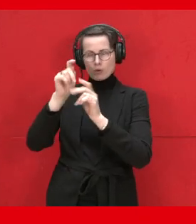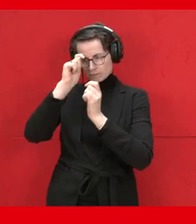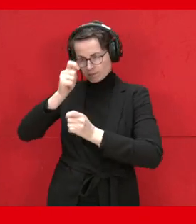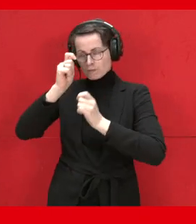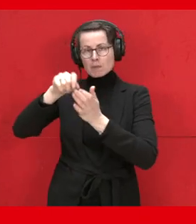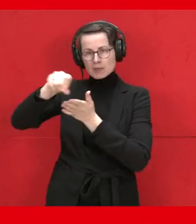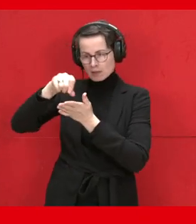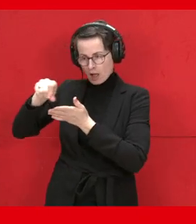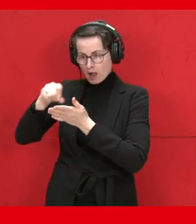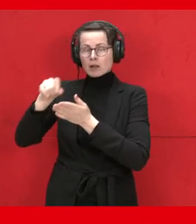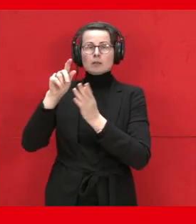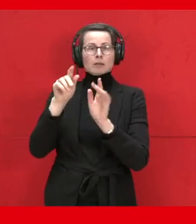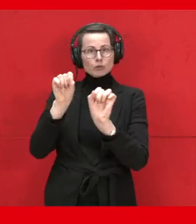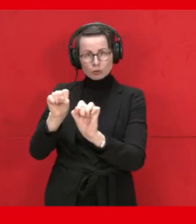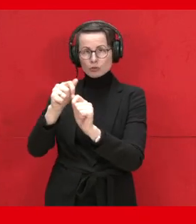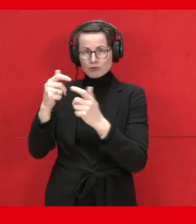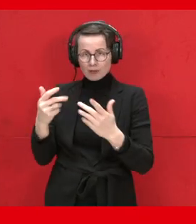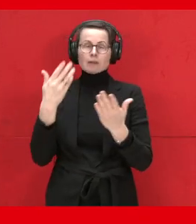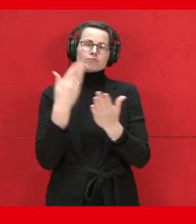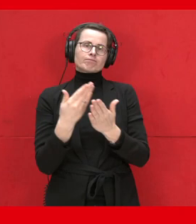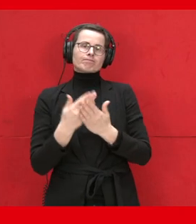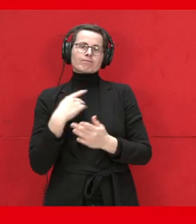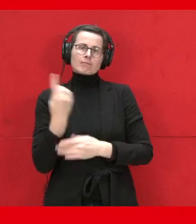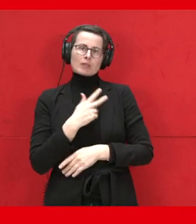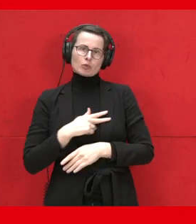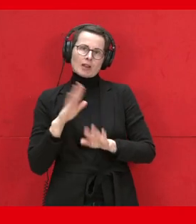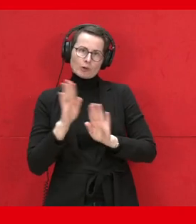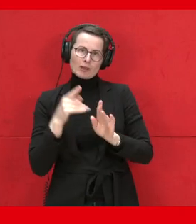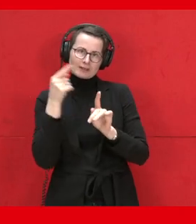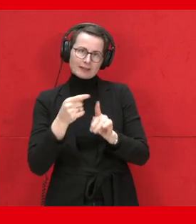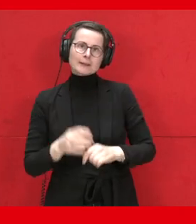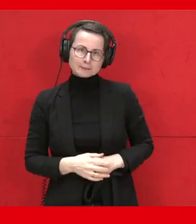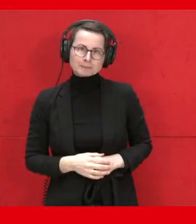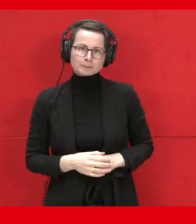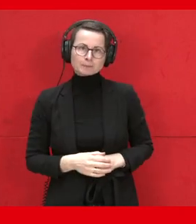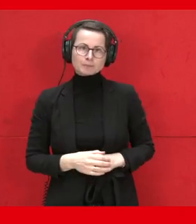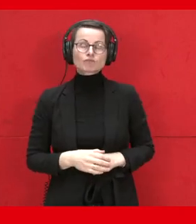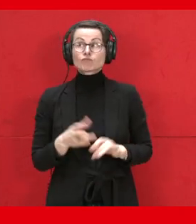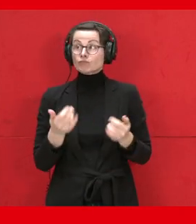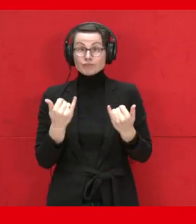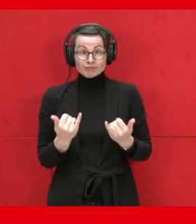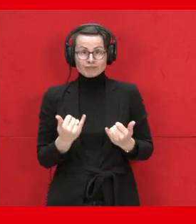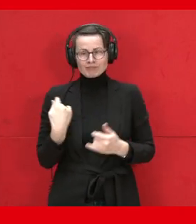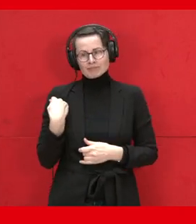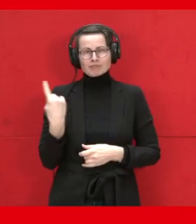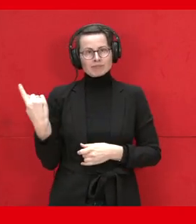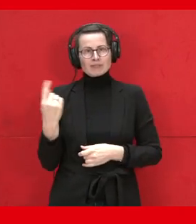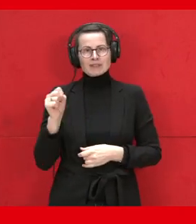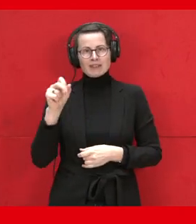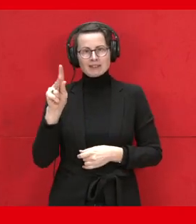das müssen Sozialdemokraten eintreten und das werden wir auch tun. Und wir sind jetzt an einem Punkt, Saskia hat das auch angesprochen,